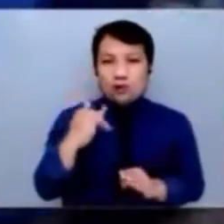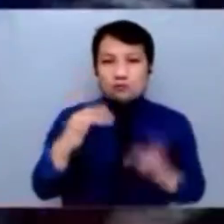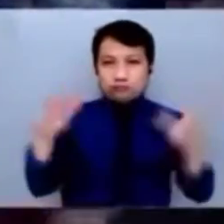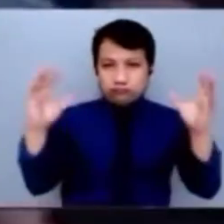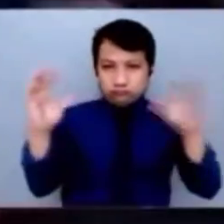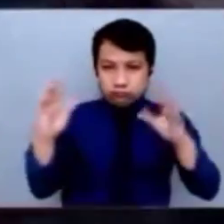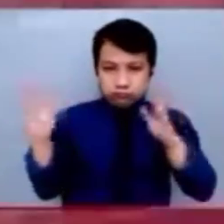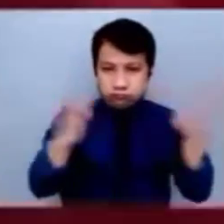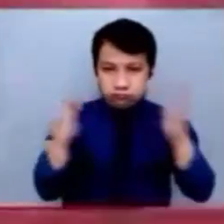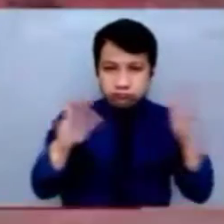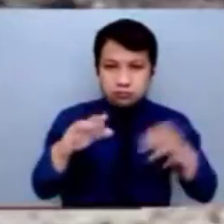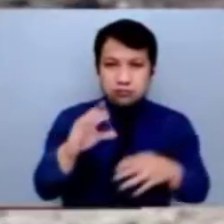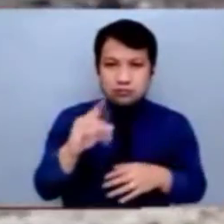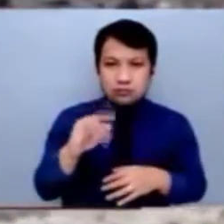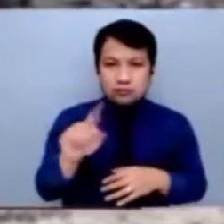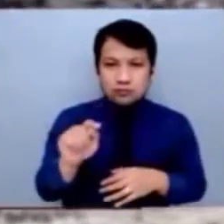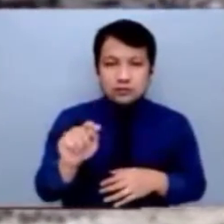Odette.